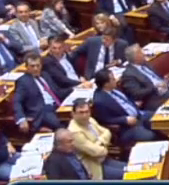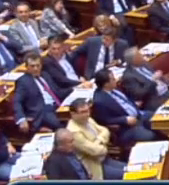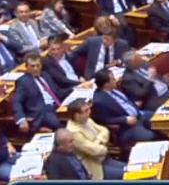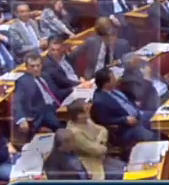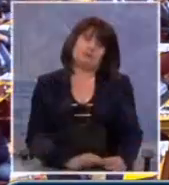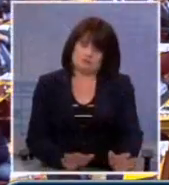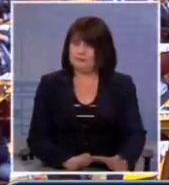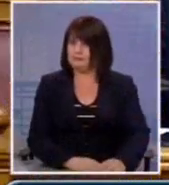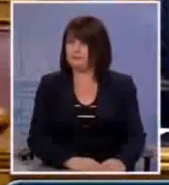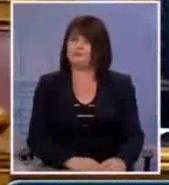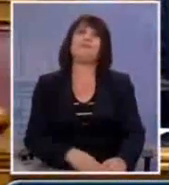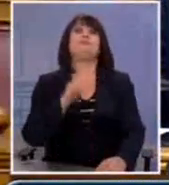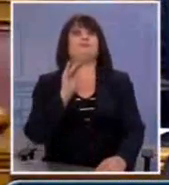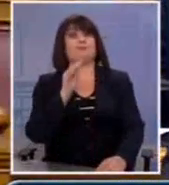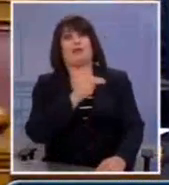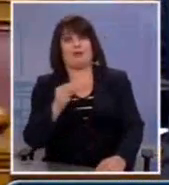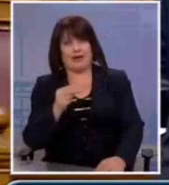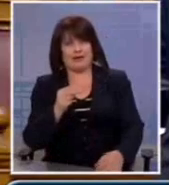Κύριε Θεοδωράκη,